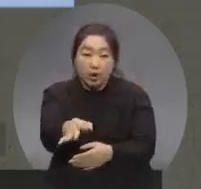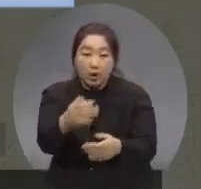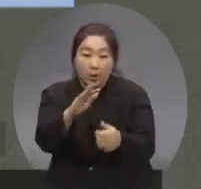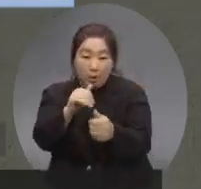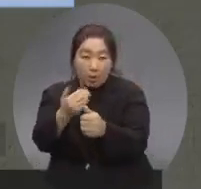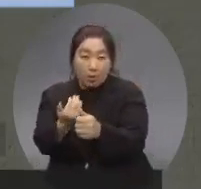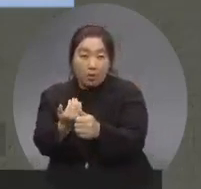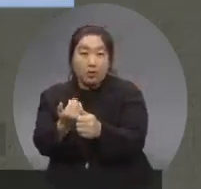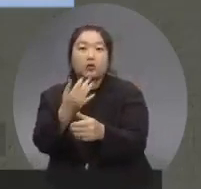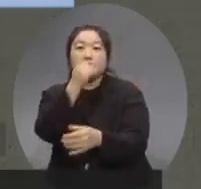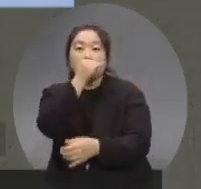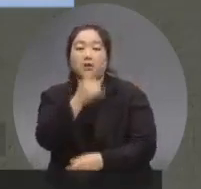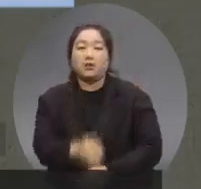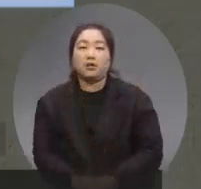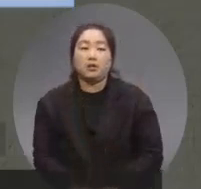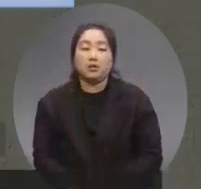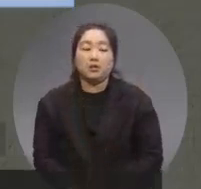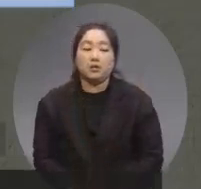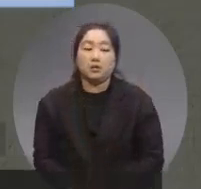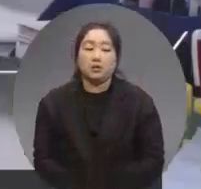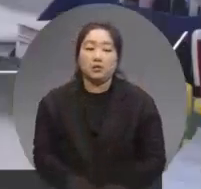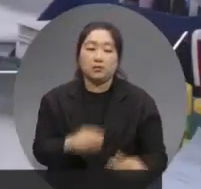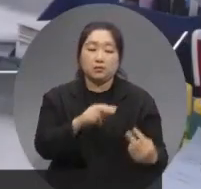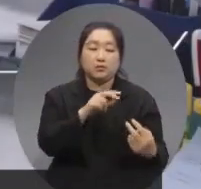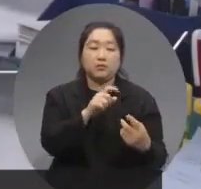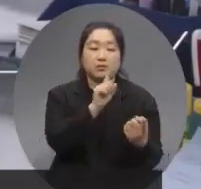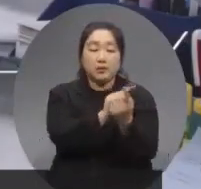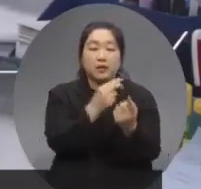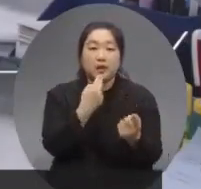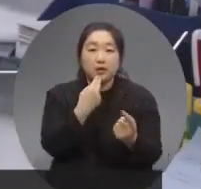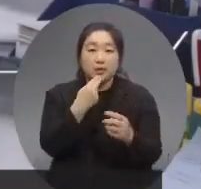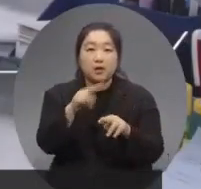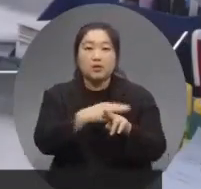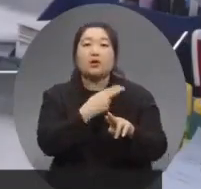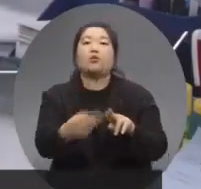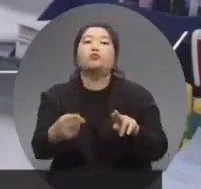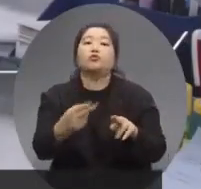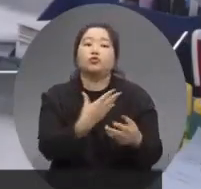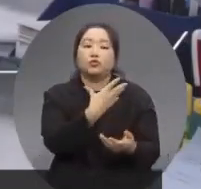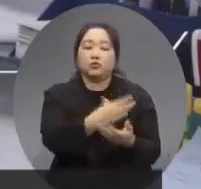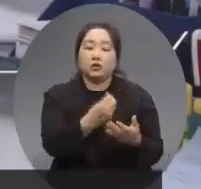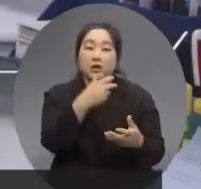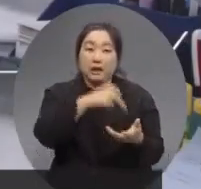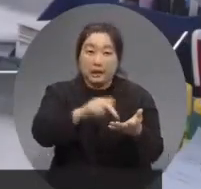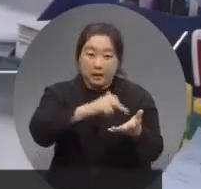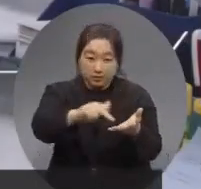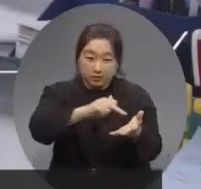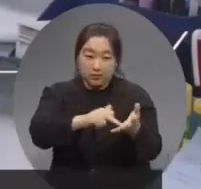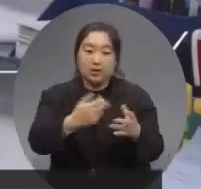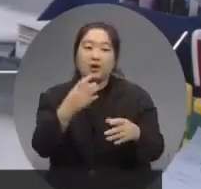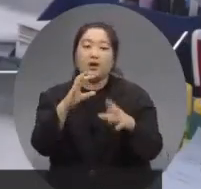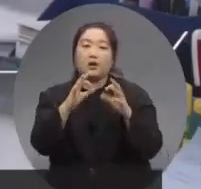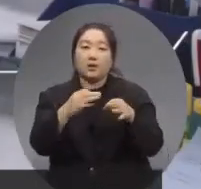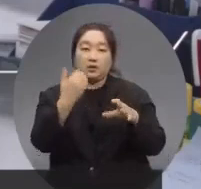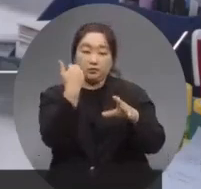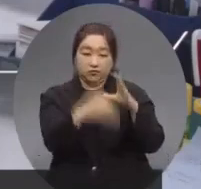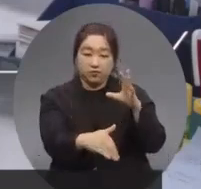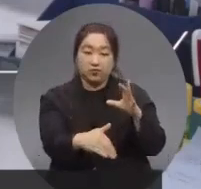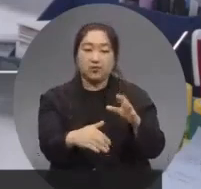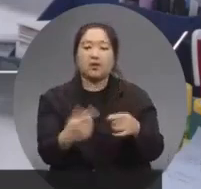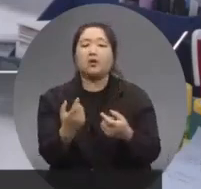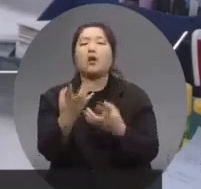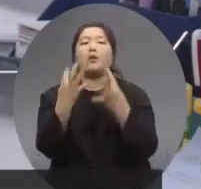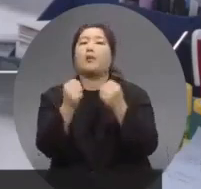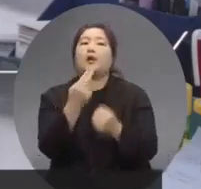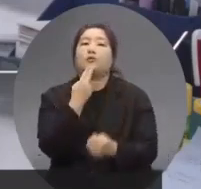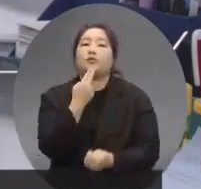유인하는 경우도 있었습니다. 비대면은 기프티콘 이렇게 주고받거나 계좌로 돈 넣어주겠다 이런 내용들인데 그거는